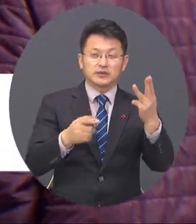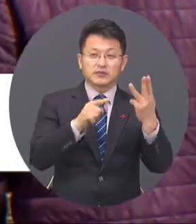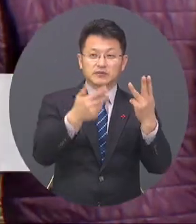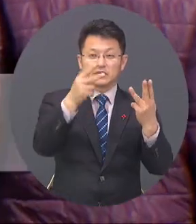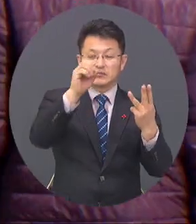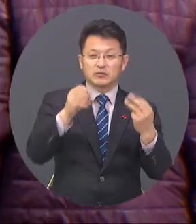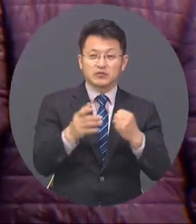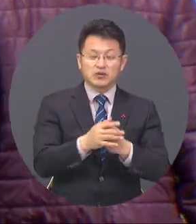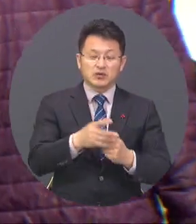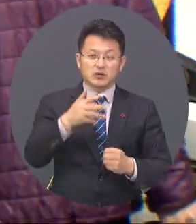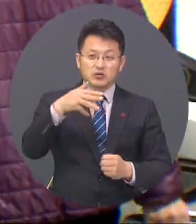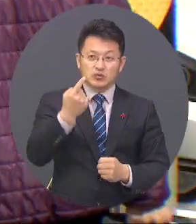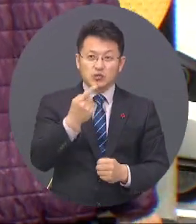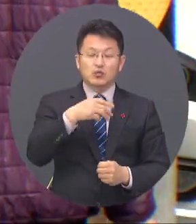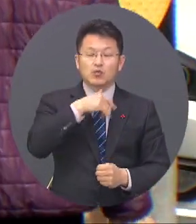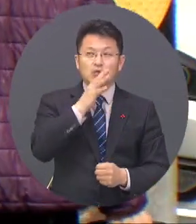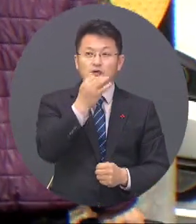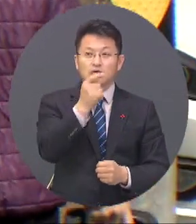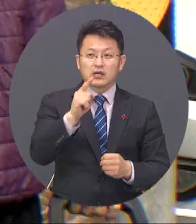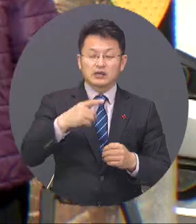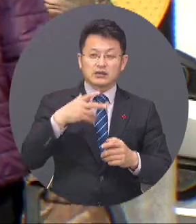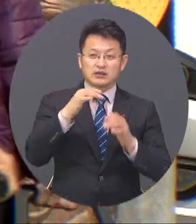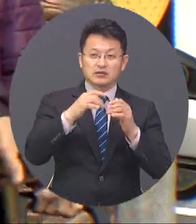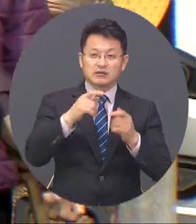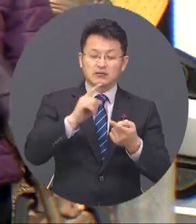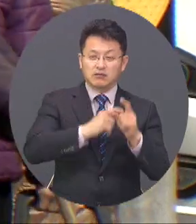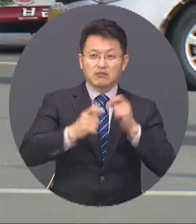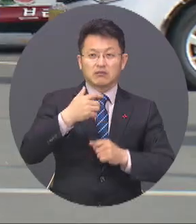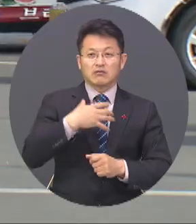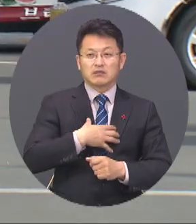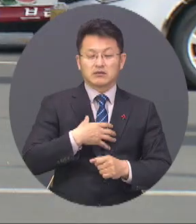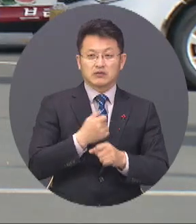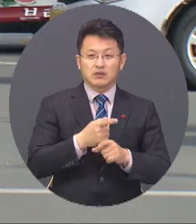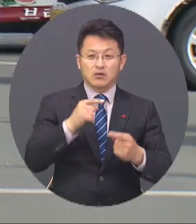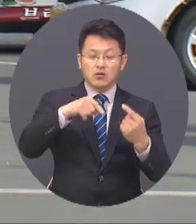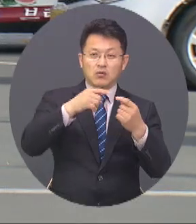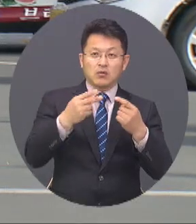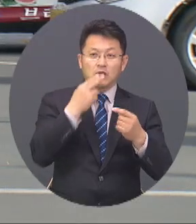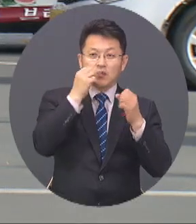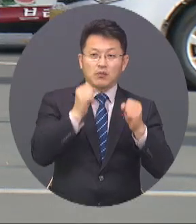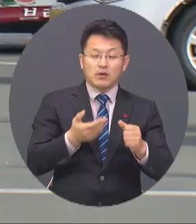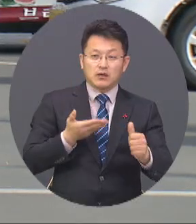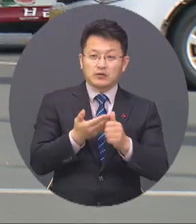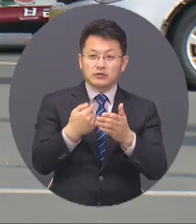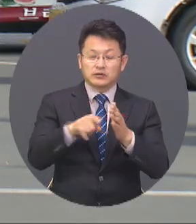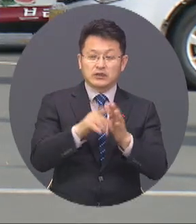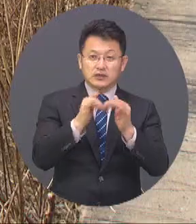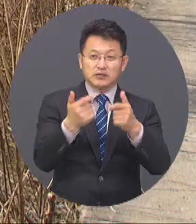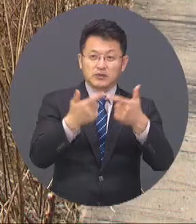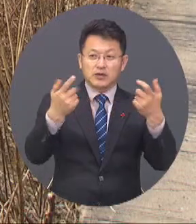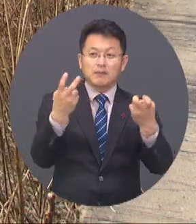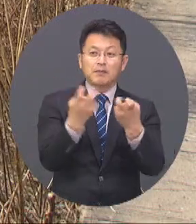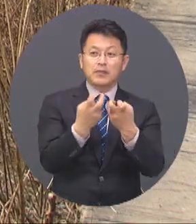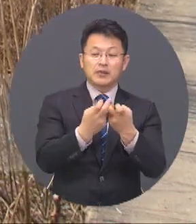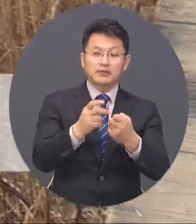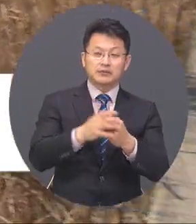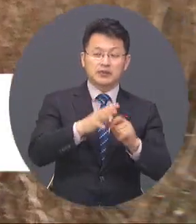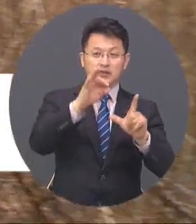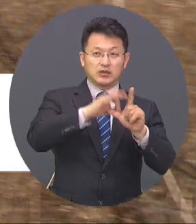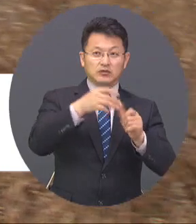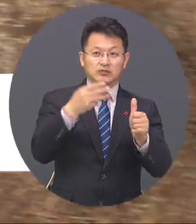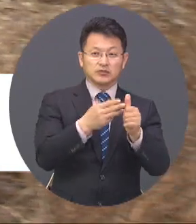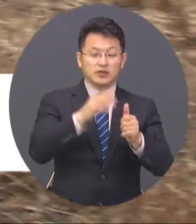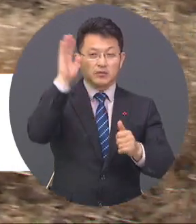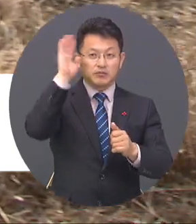이르는 초 고령화가 더 큰 걱정입니다 지역에 활력을 불어넣고 인구를 윤리 방 안으로 유령 글은